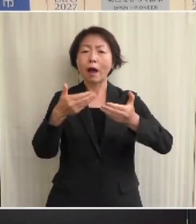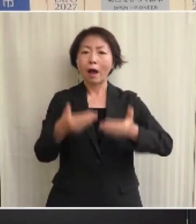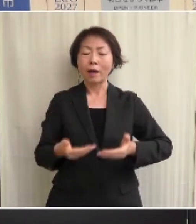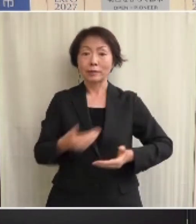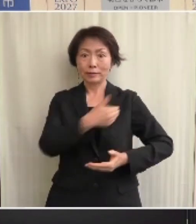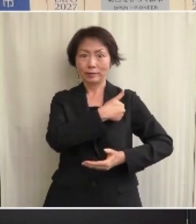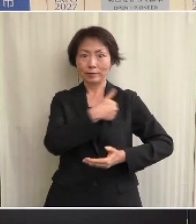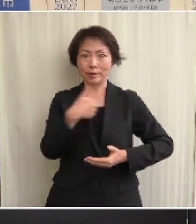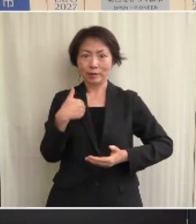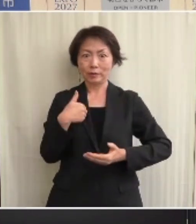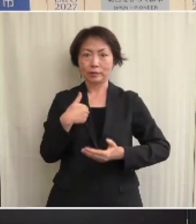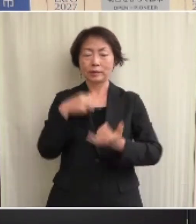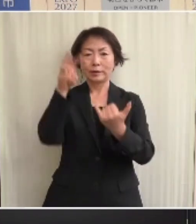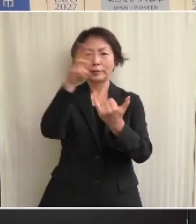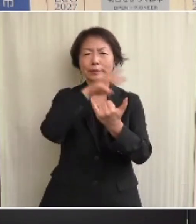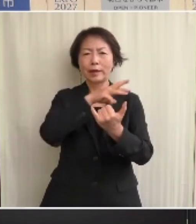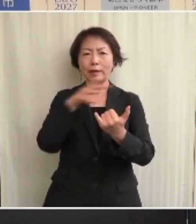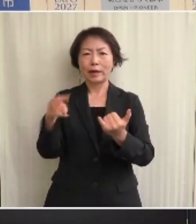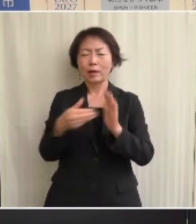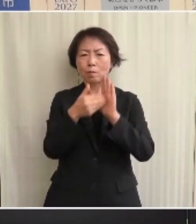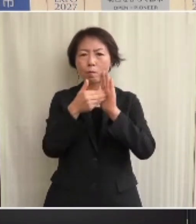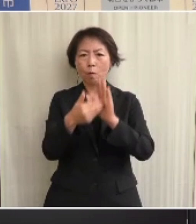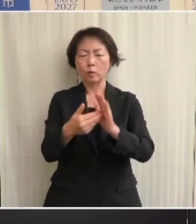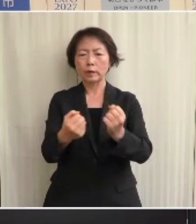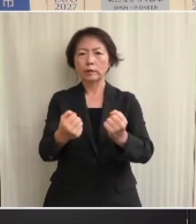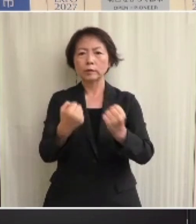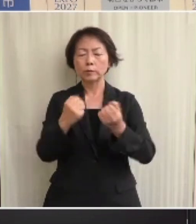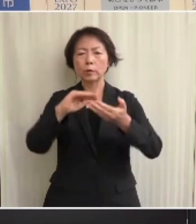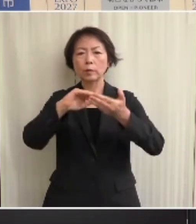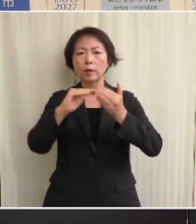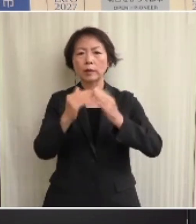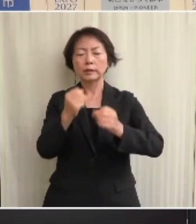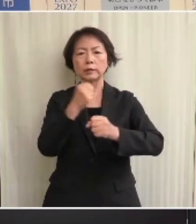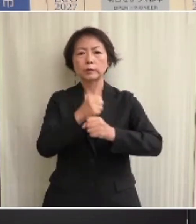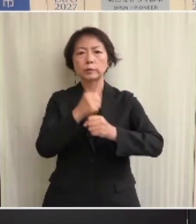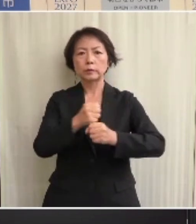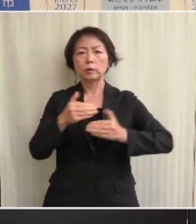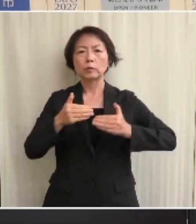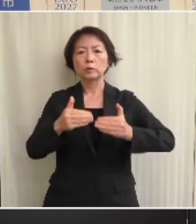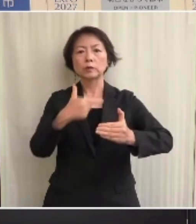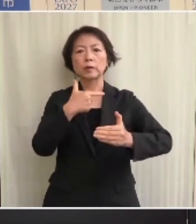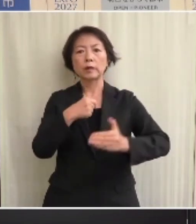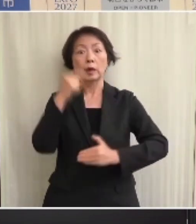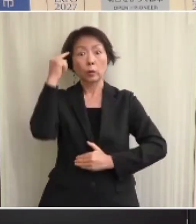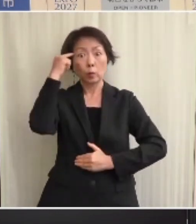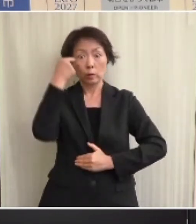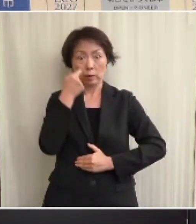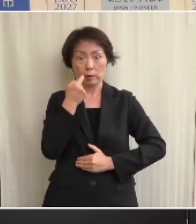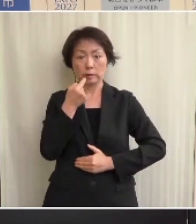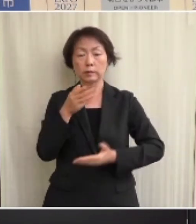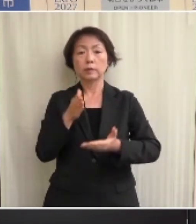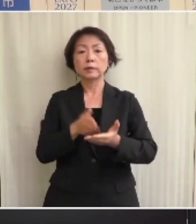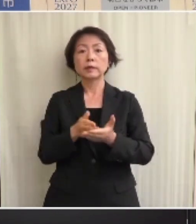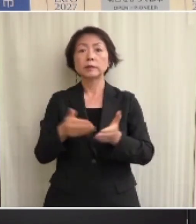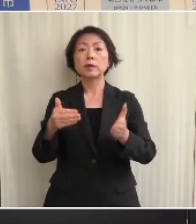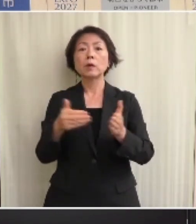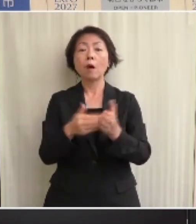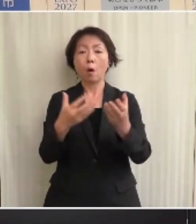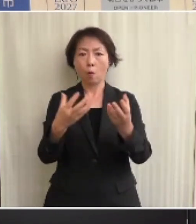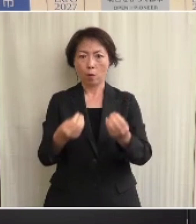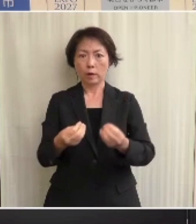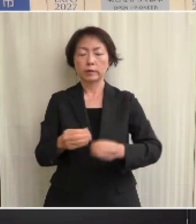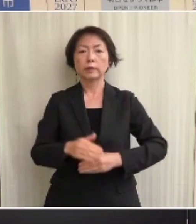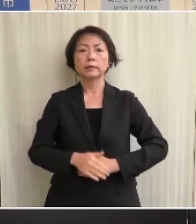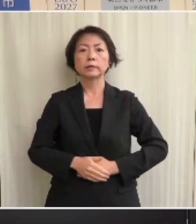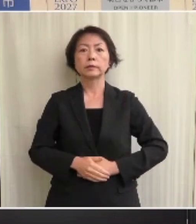る、災害に強い街づくりに取り組んでまいりたいというふうに考えております。こちらに関する説明は以上です。